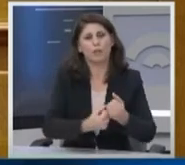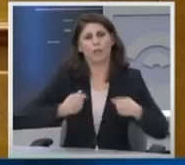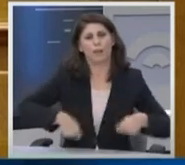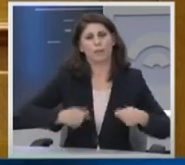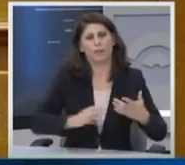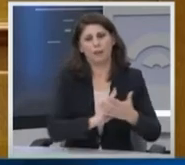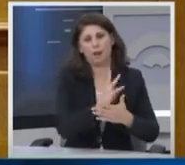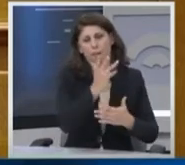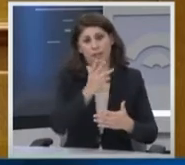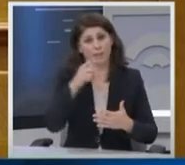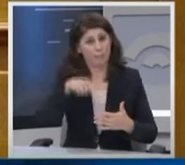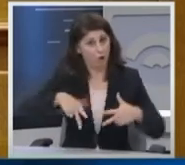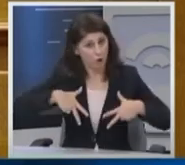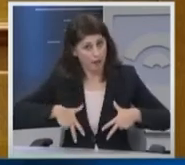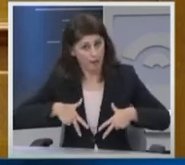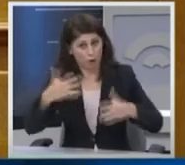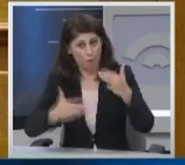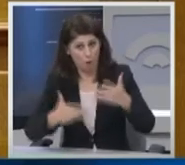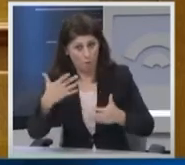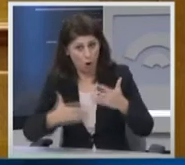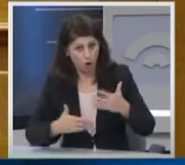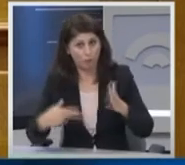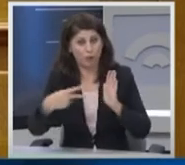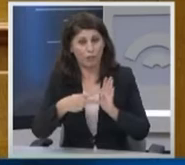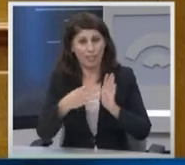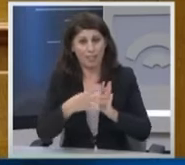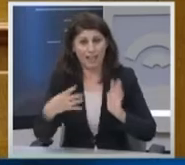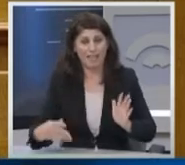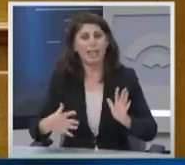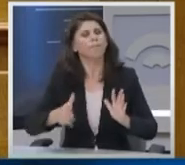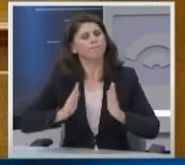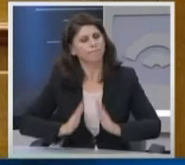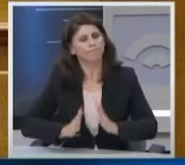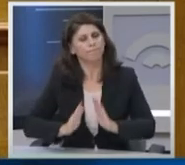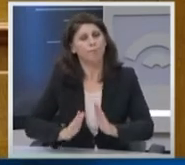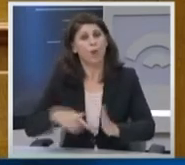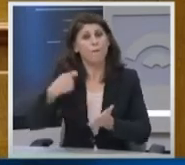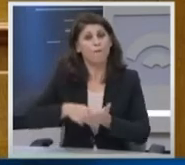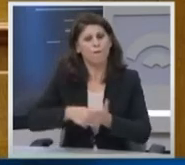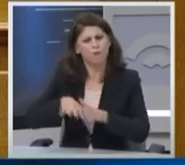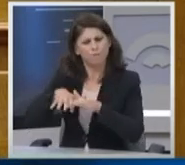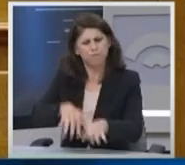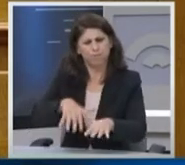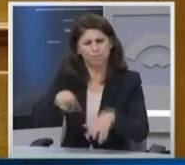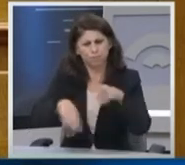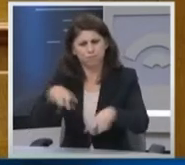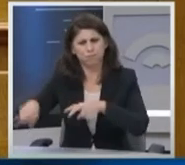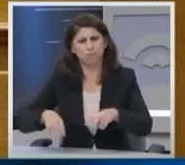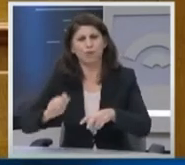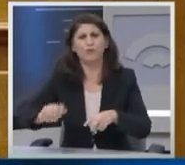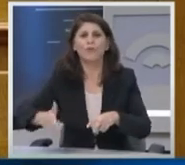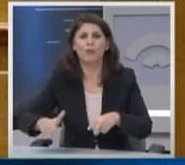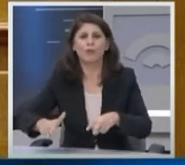καπιταλιστική ανάπτυξη. Με τον κρατικό προϋπολογισμό για το 19 συνεχίζεται η φοροεπιδρομή απέναντι στα λαϊκά